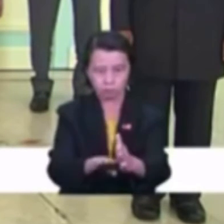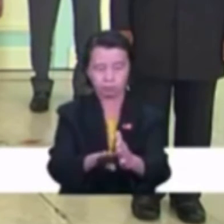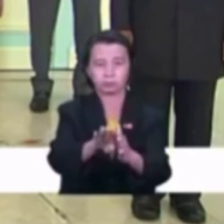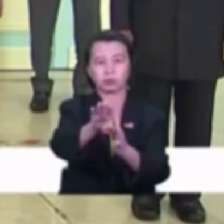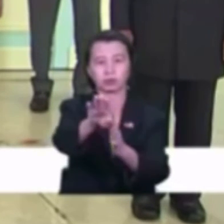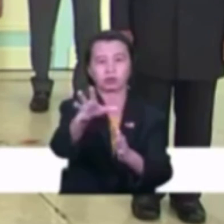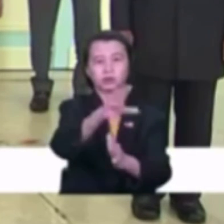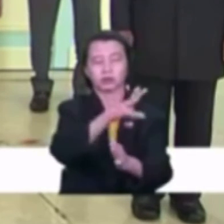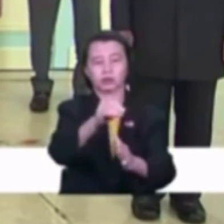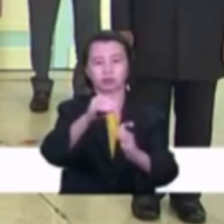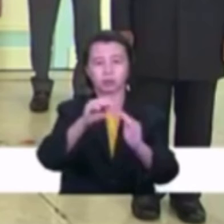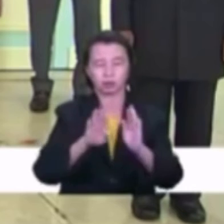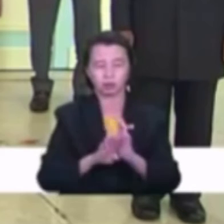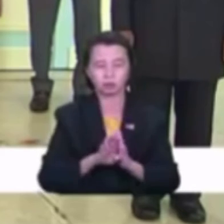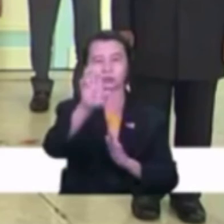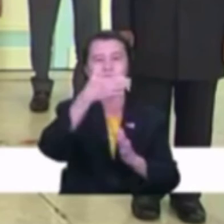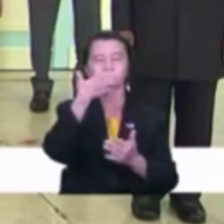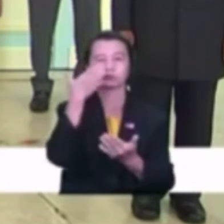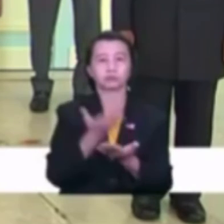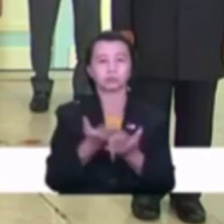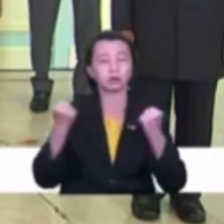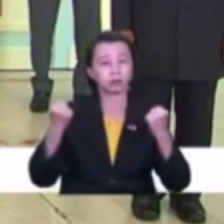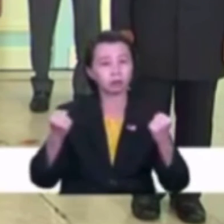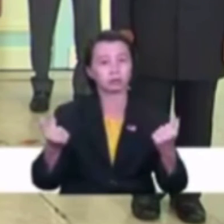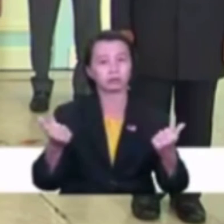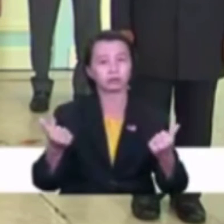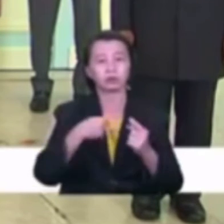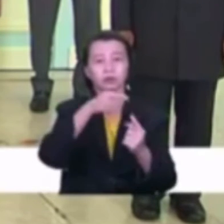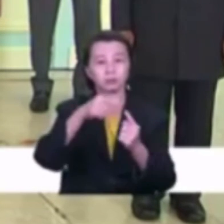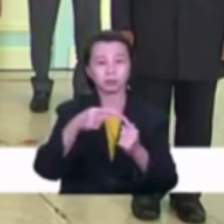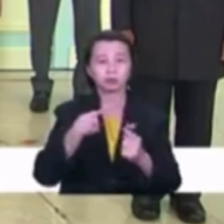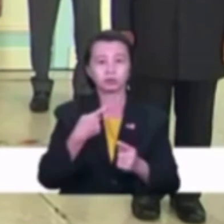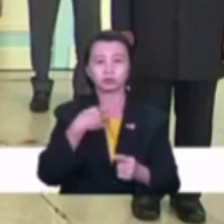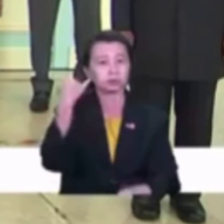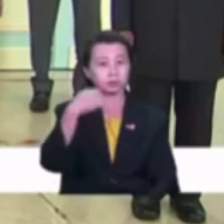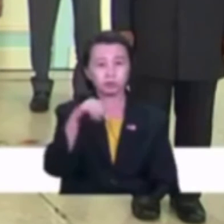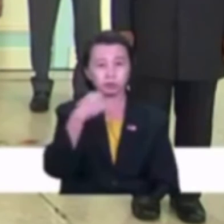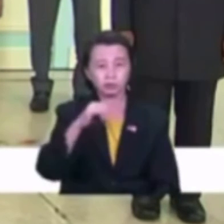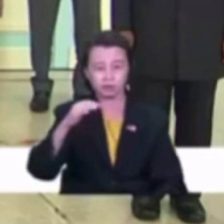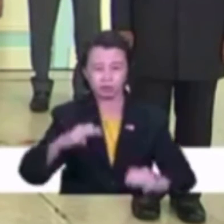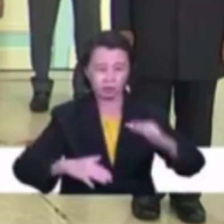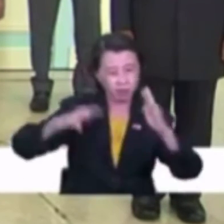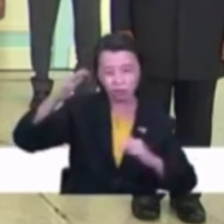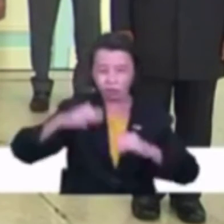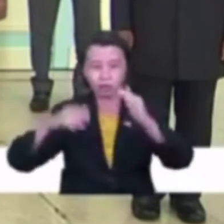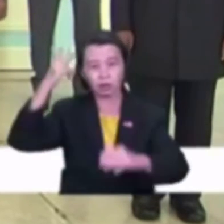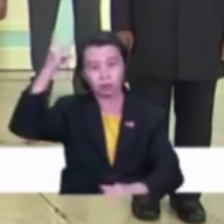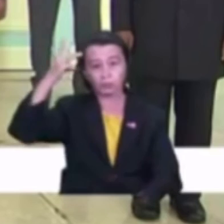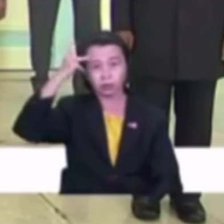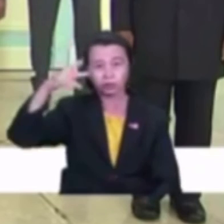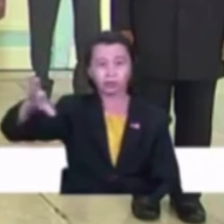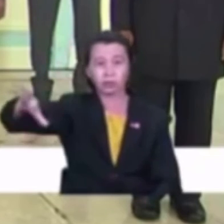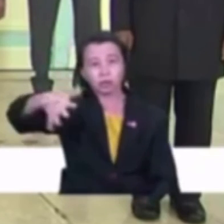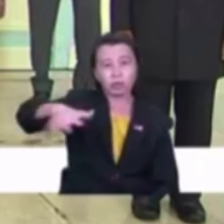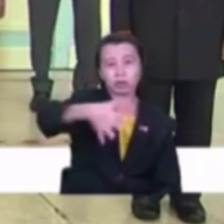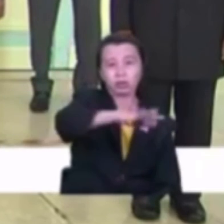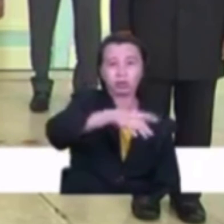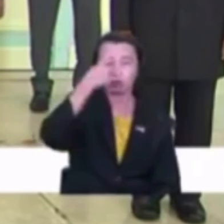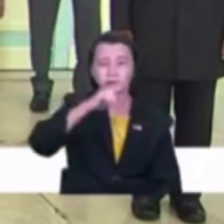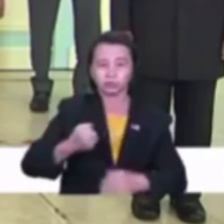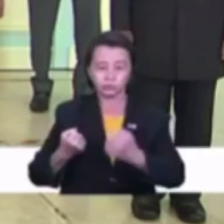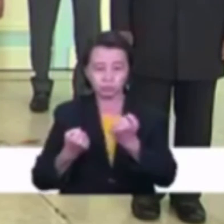dalam kita memerangi Panic offline tim dan memulihkan negara blog kita tidak dapat menstabilkan politik negara untuk